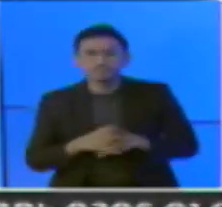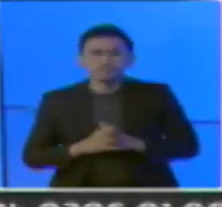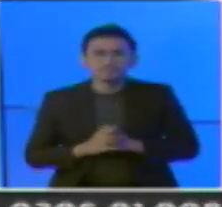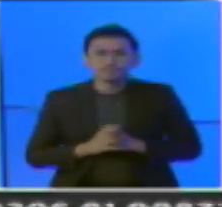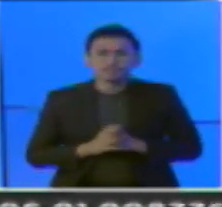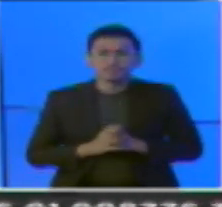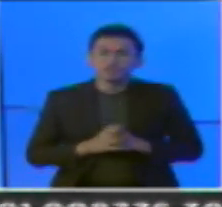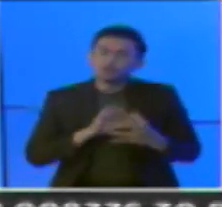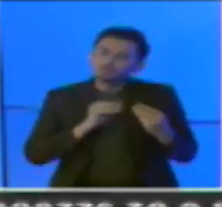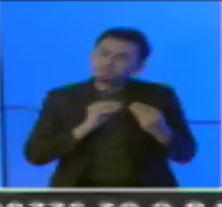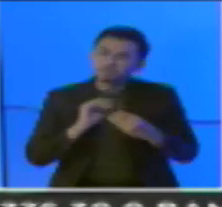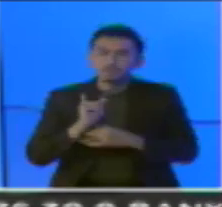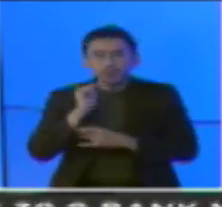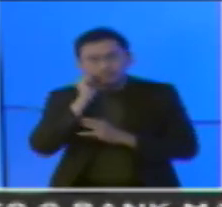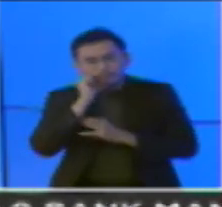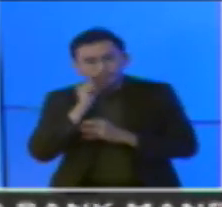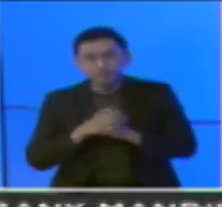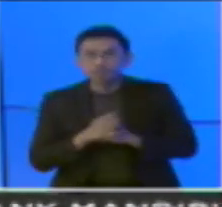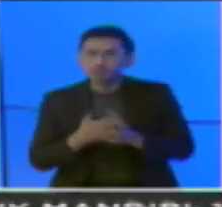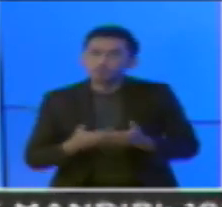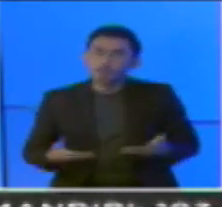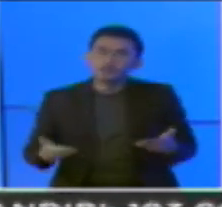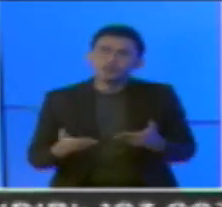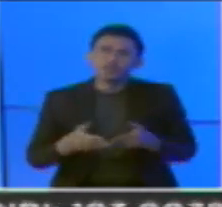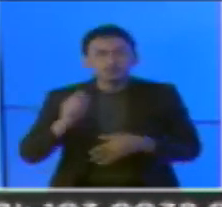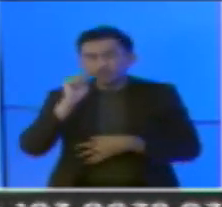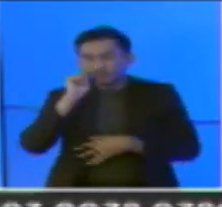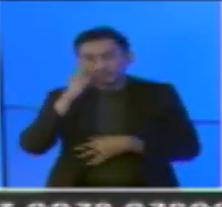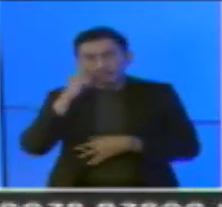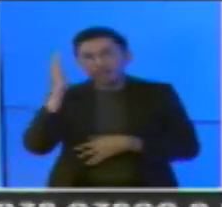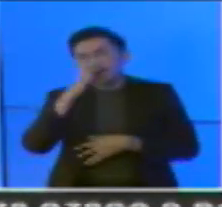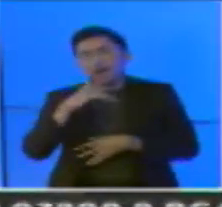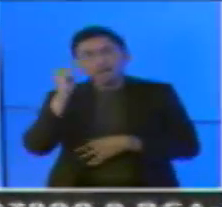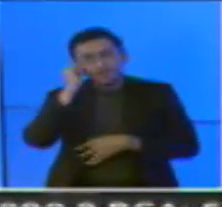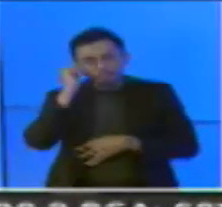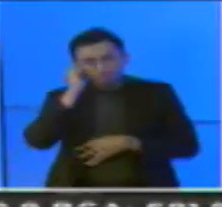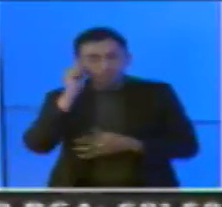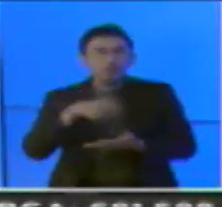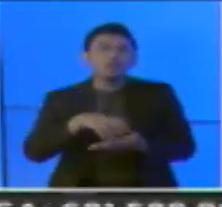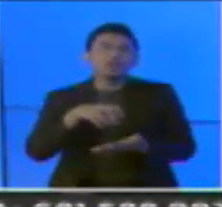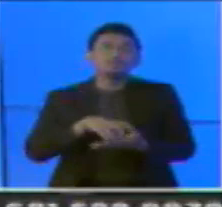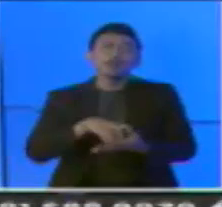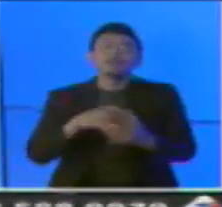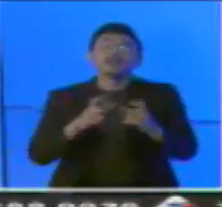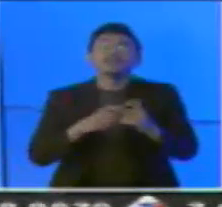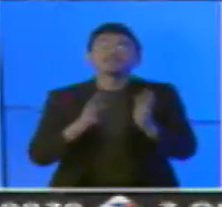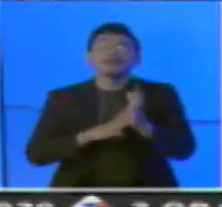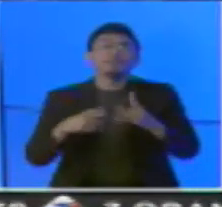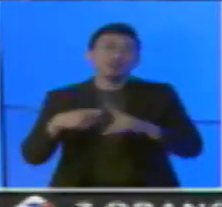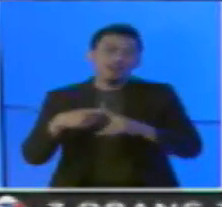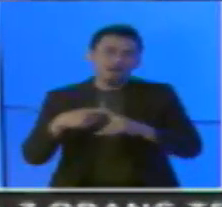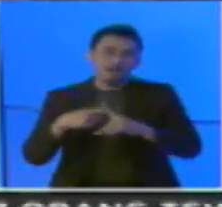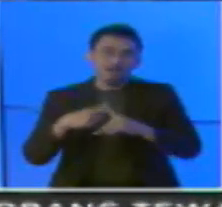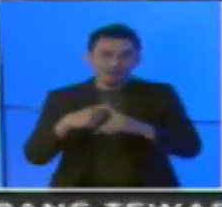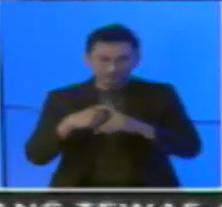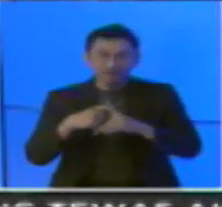Ya, ini adalah suasana peringatan Hari Ibu di SMK Ki Hajar Dewantara, Ponorogo, Jawa Timur. Doa dan makan bersama ini digelar